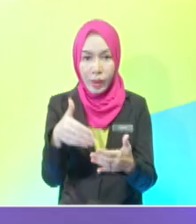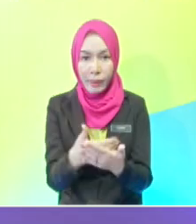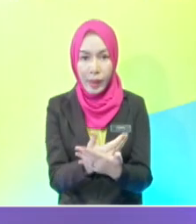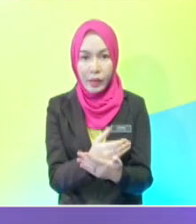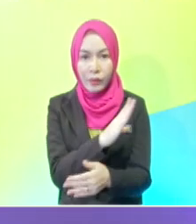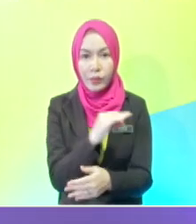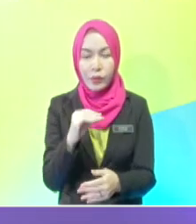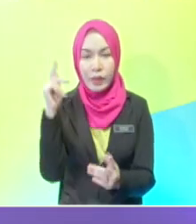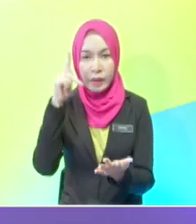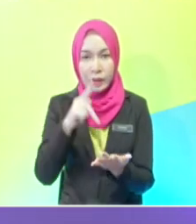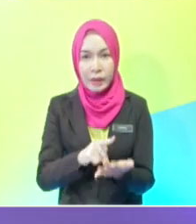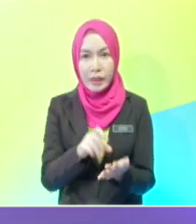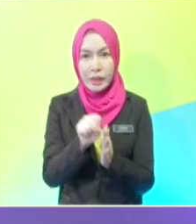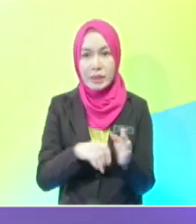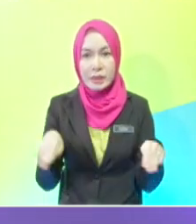jenis